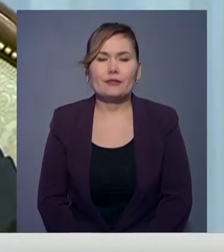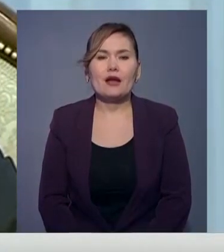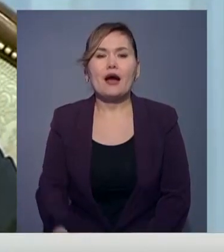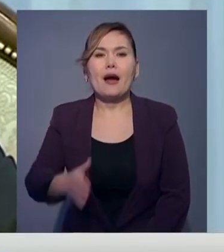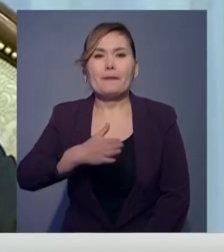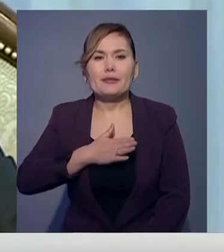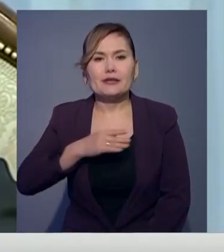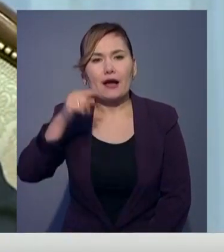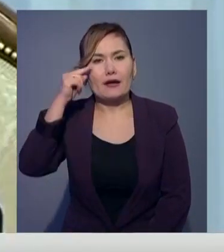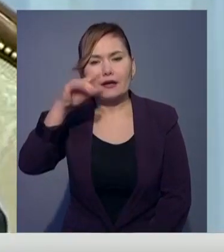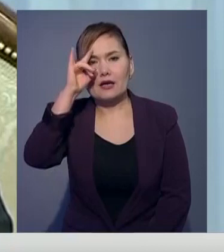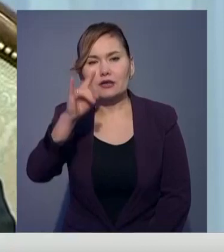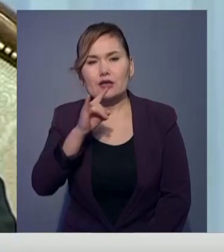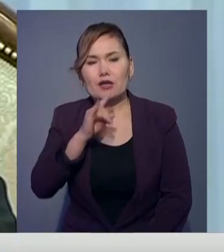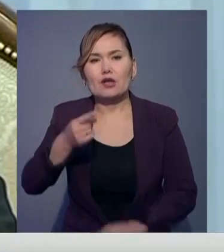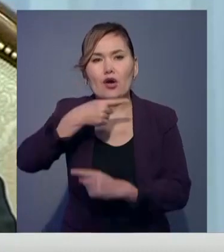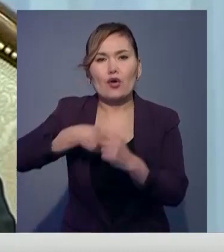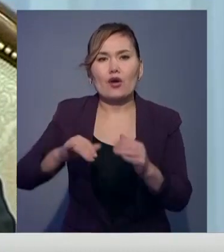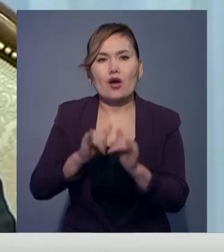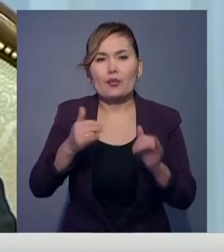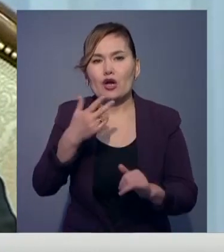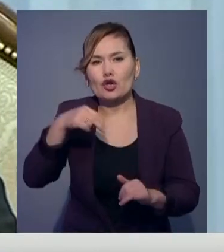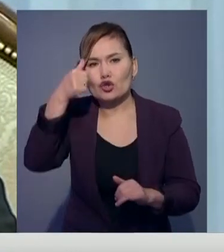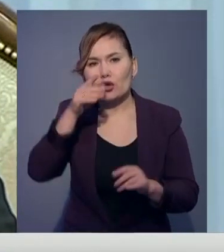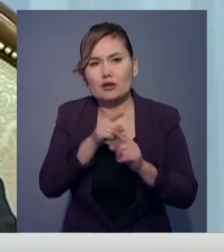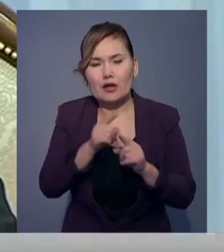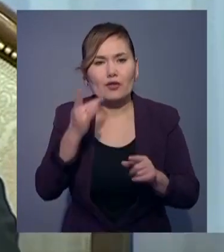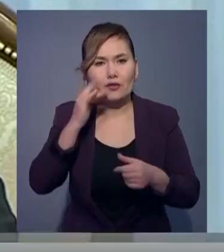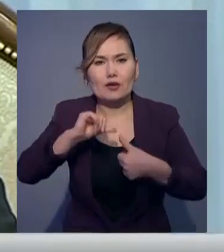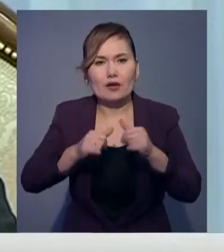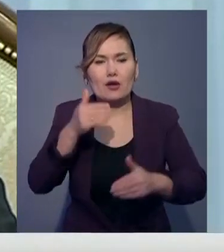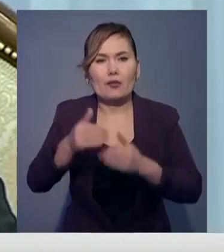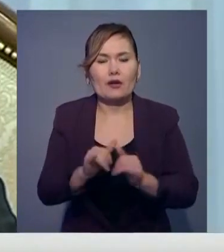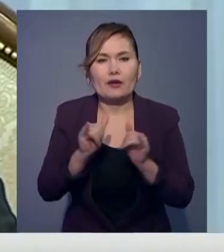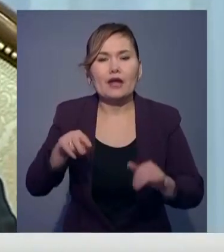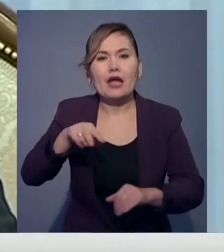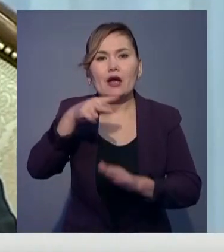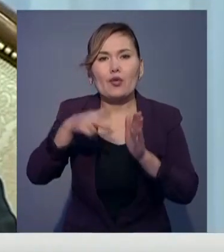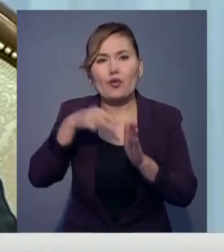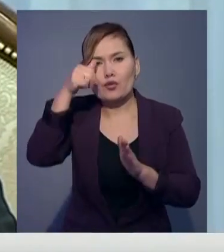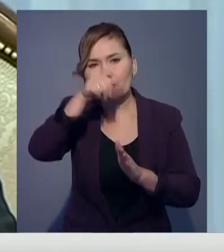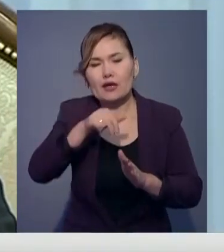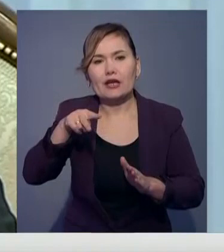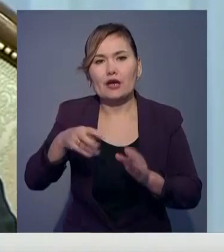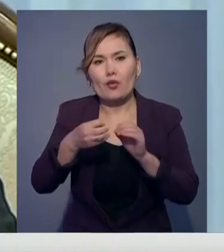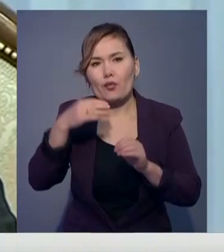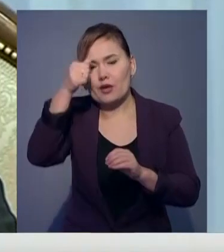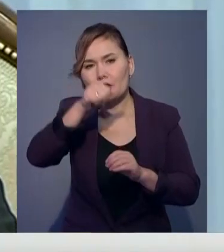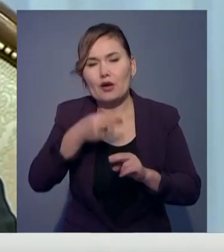Біздің арадағы тауар айналым 3 жылдан бері тұрақты өсіп келеді. 2015-2018 жылдар аралығында